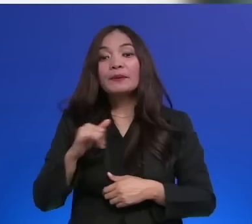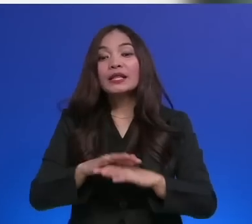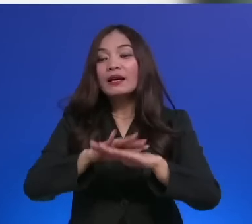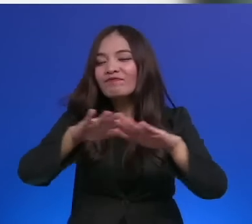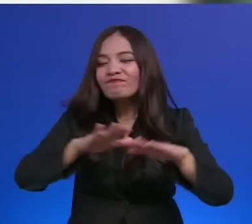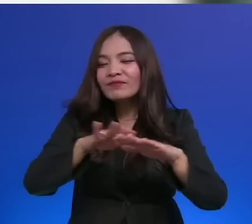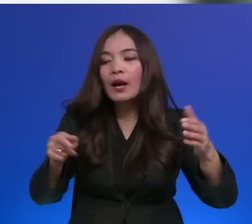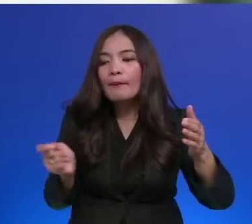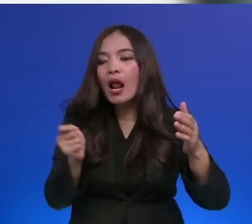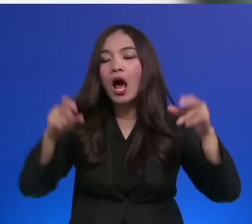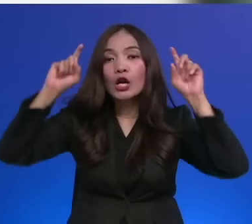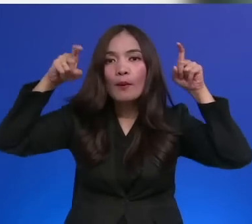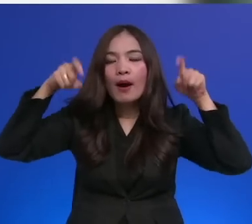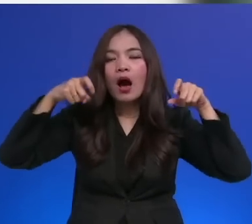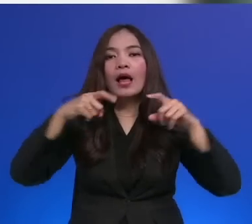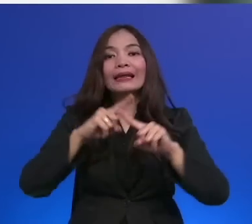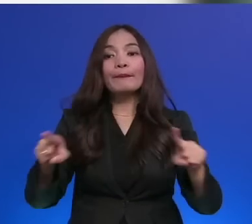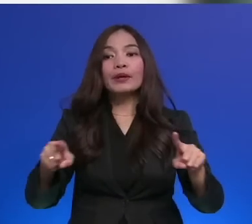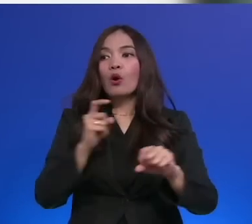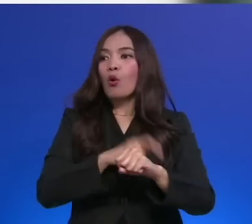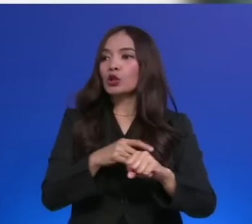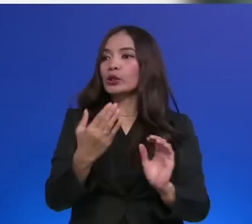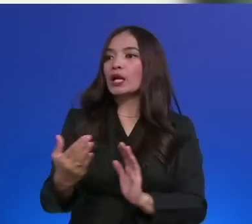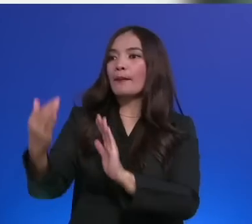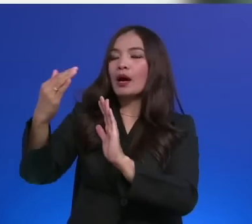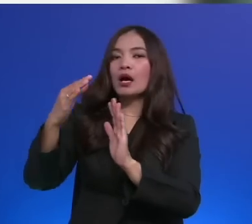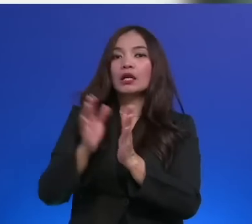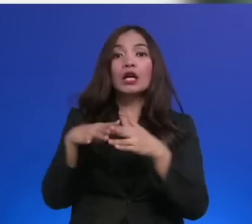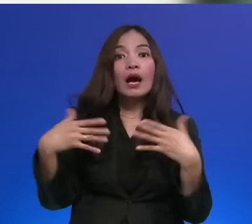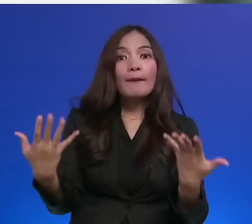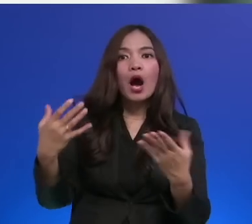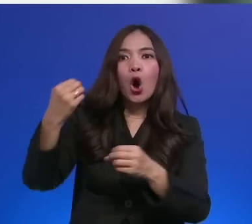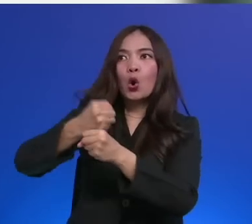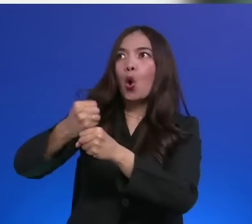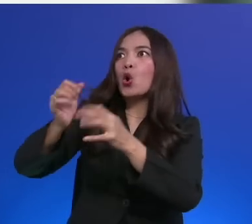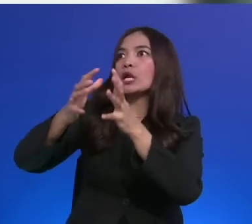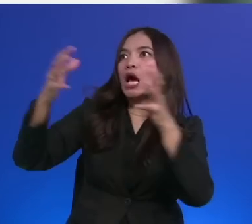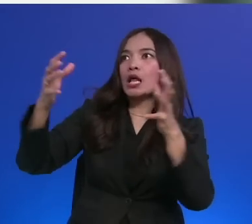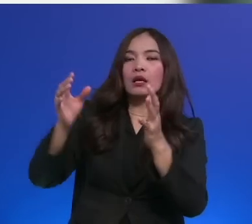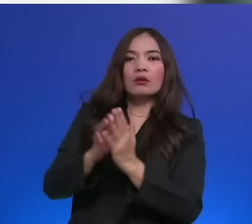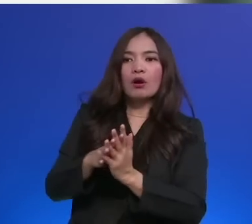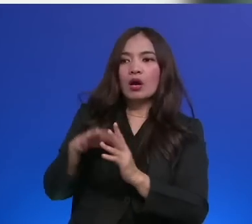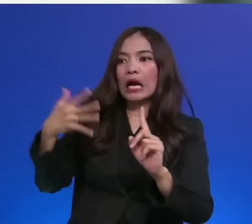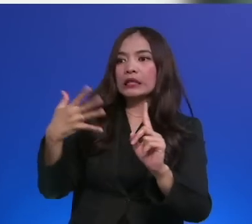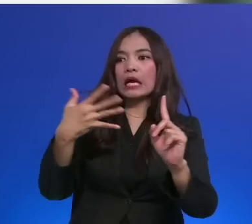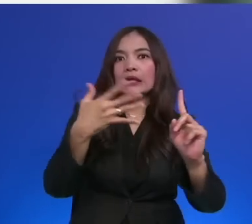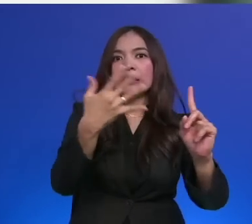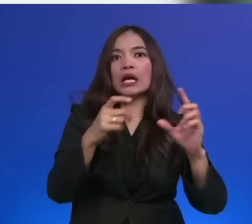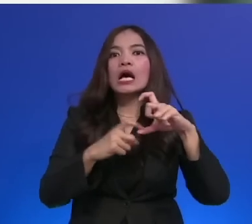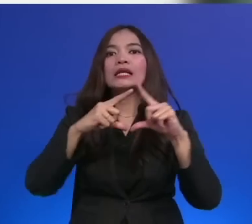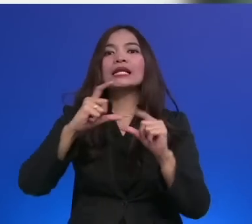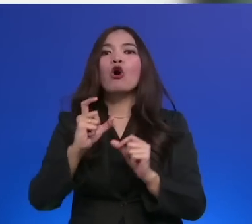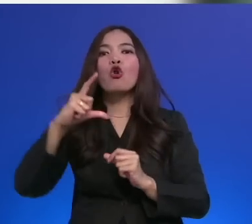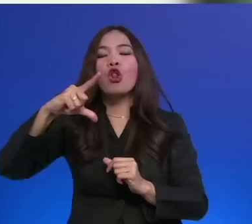gembala. Tapi ketika dia diperhadapkan kepada Goliat, dia dikejar-kejar Saul hendak dibunuh,